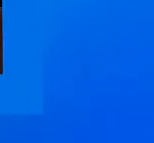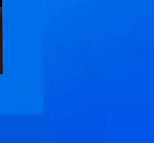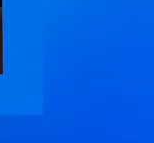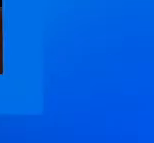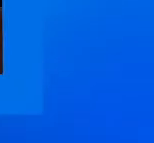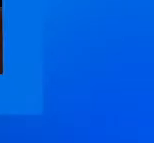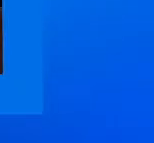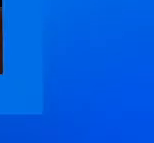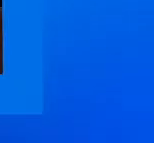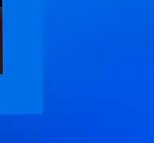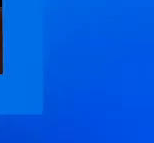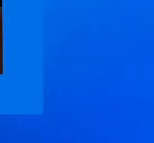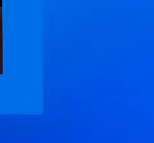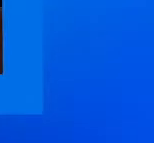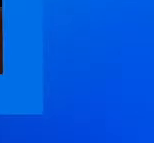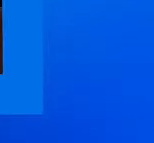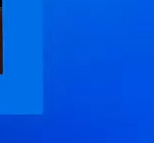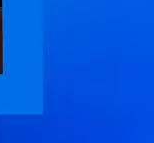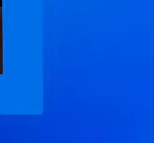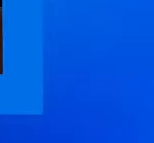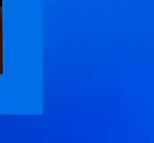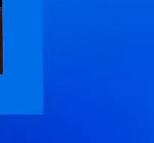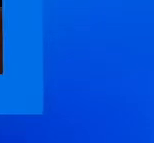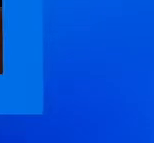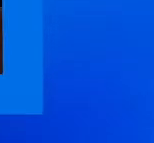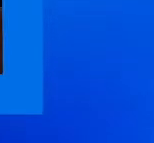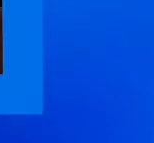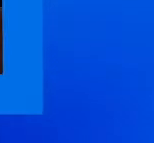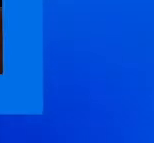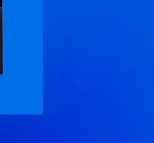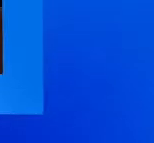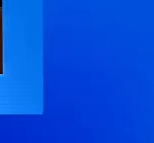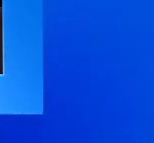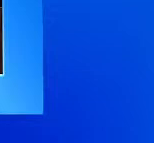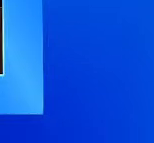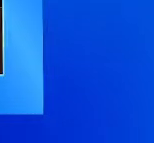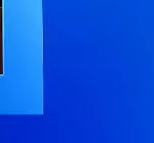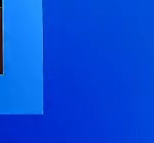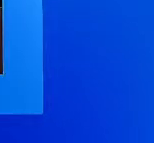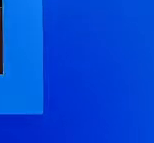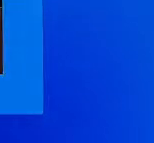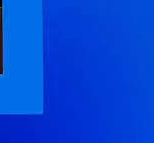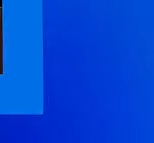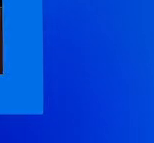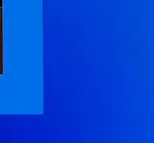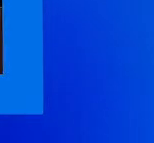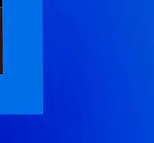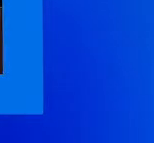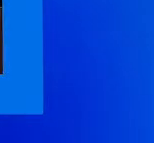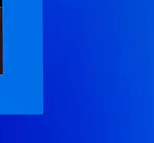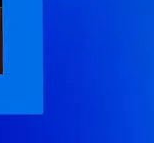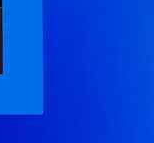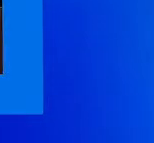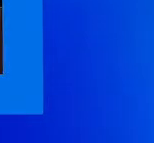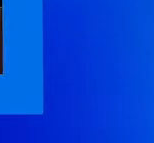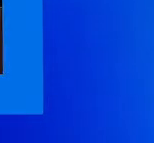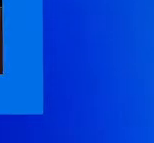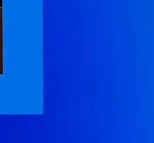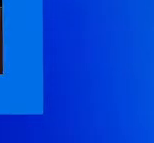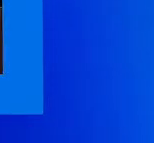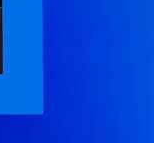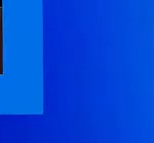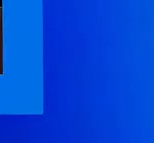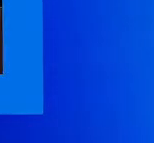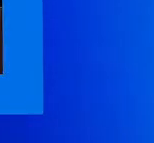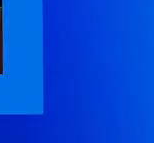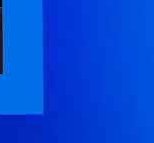puissance qui est derrière notre pauvreté notre manque notre pinerie dans le nom